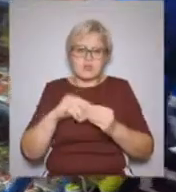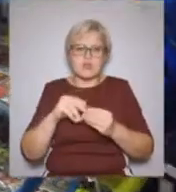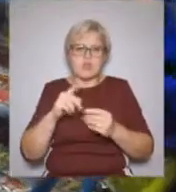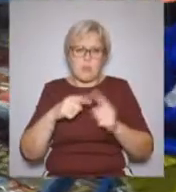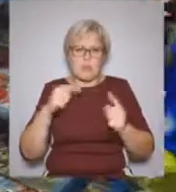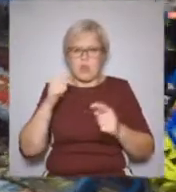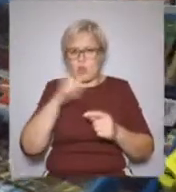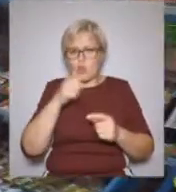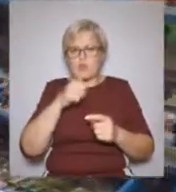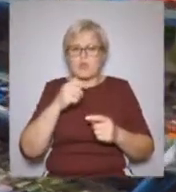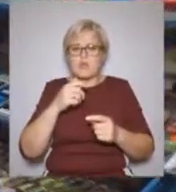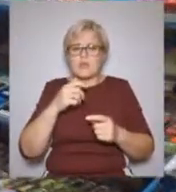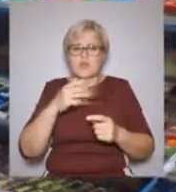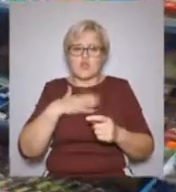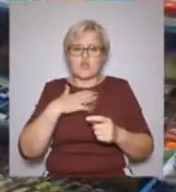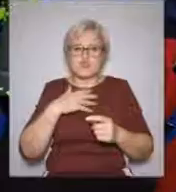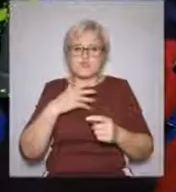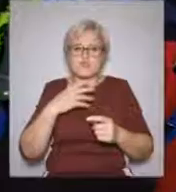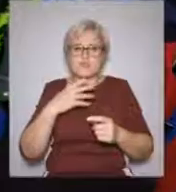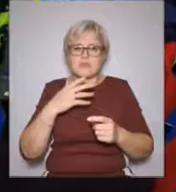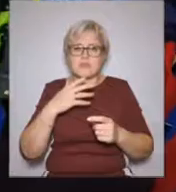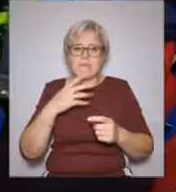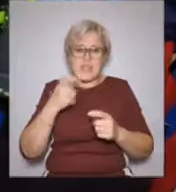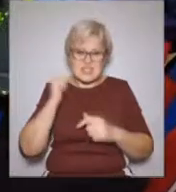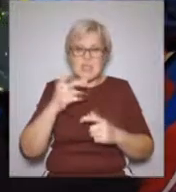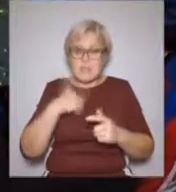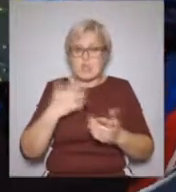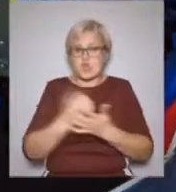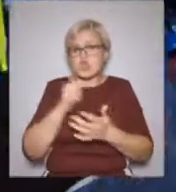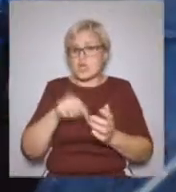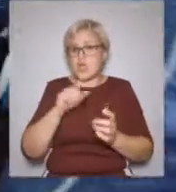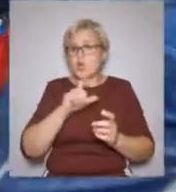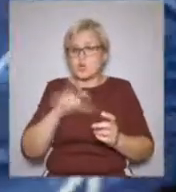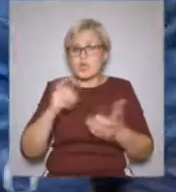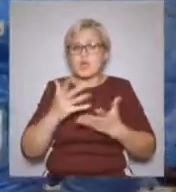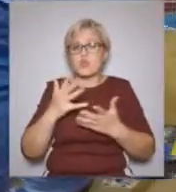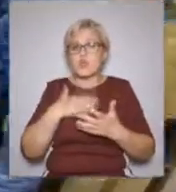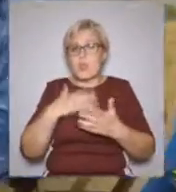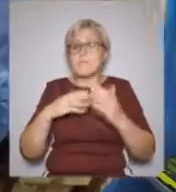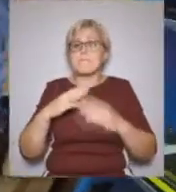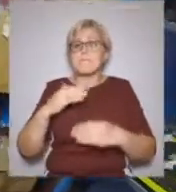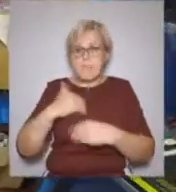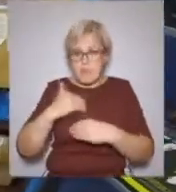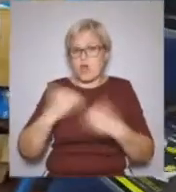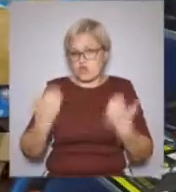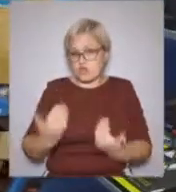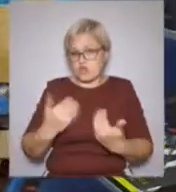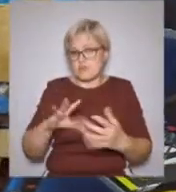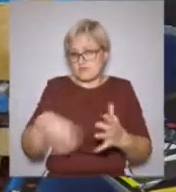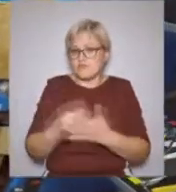вкуснее в россии буквально полтора года назад и мы нашли тех людей которые нам